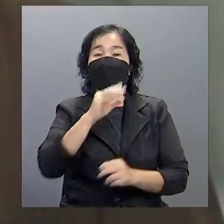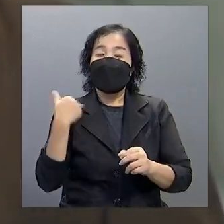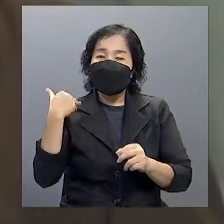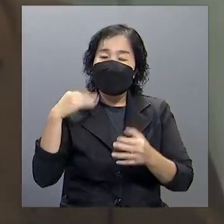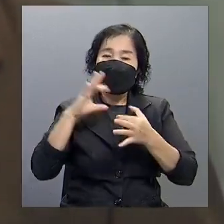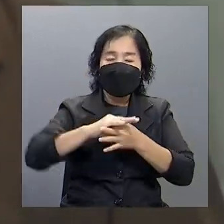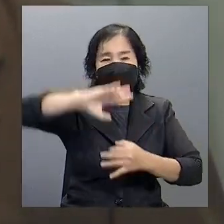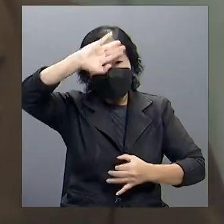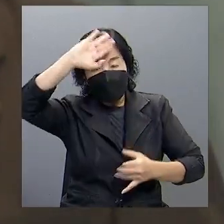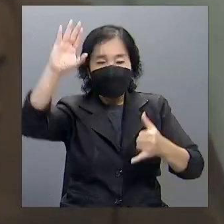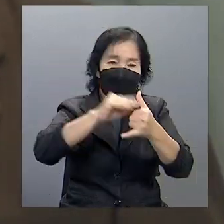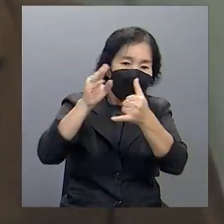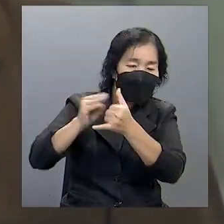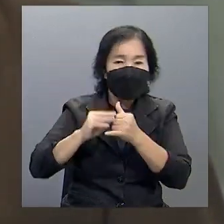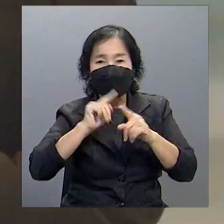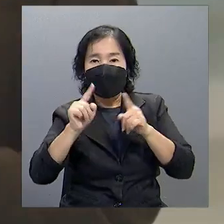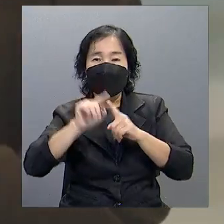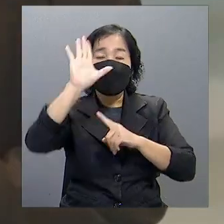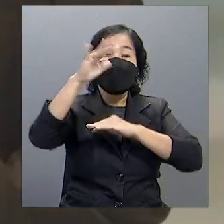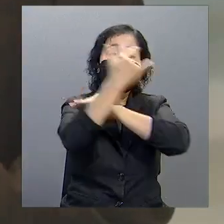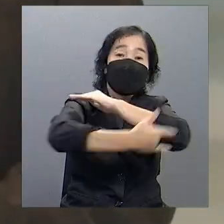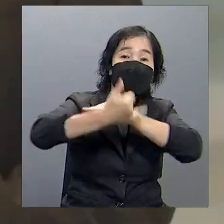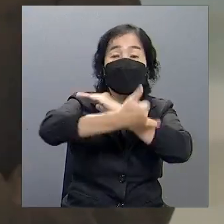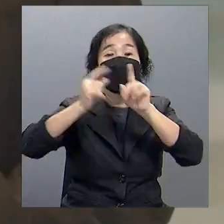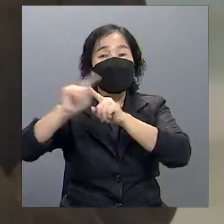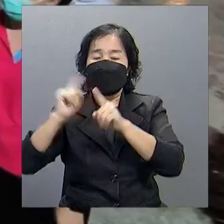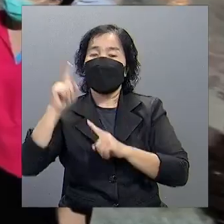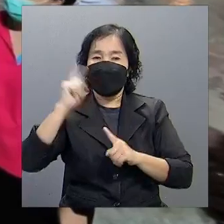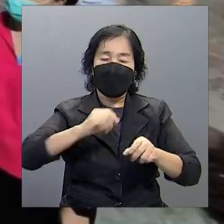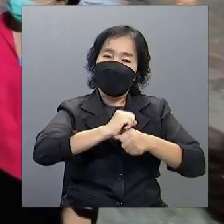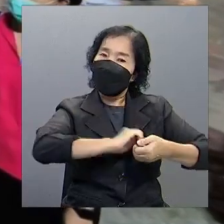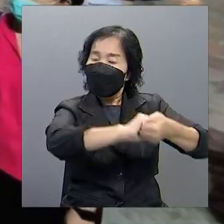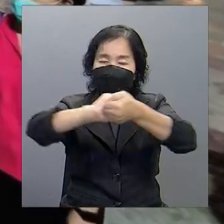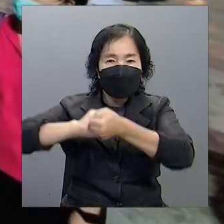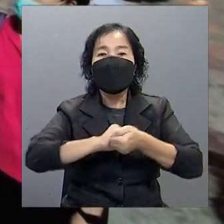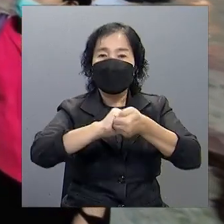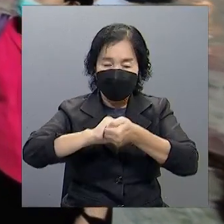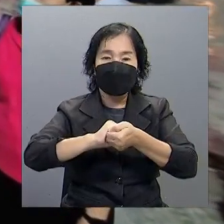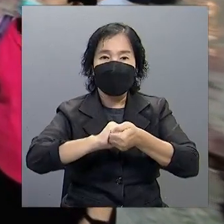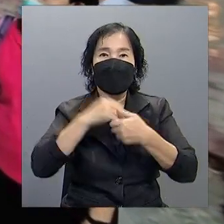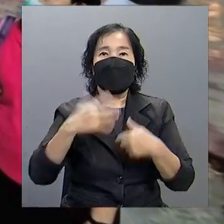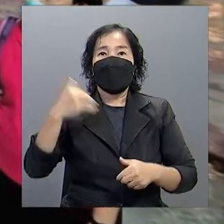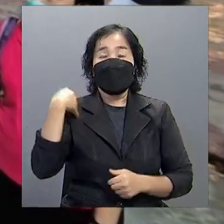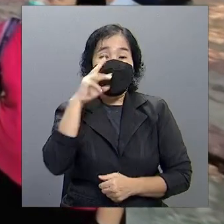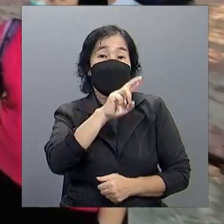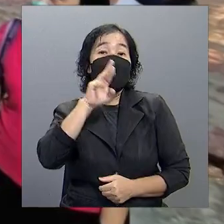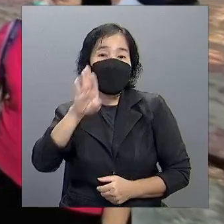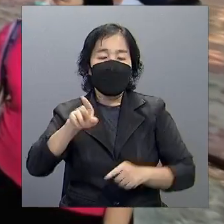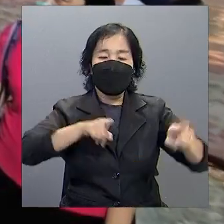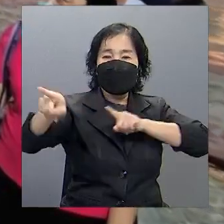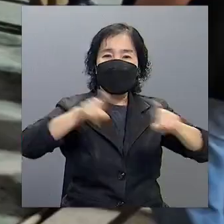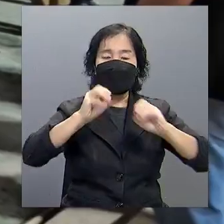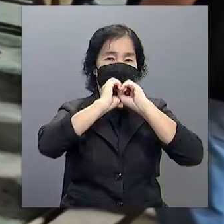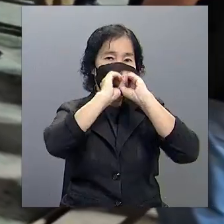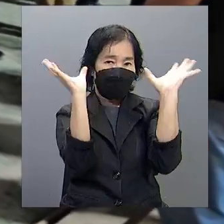ที่ยวซึ่งมาจากต่างประเทศเนี่ยเราก็ต้องมีการทำงานโดยบูรณาการหลายภาคส่วน ครับ แล้วก็มีระบบบัญชาการที่ชัดเจนนะครับมีท่านผู้ว่